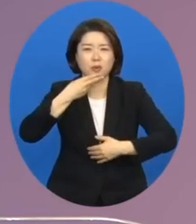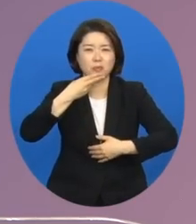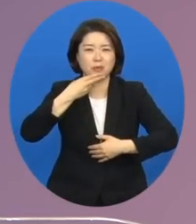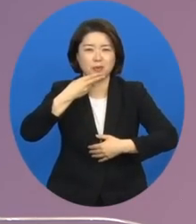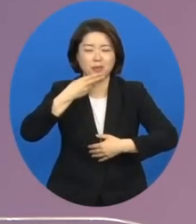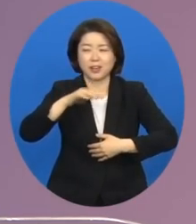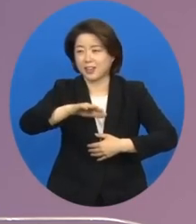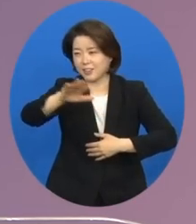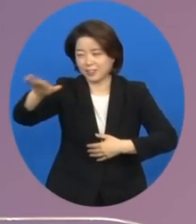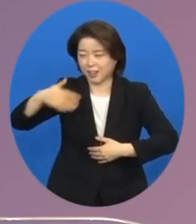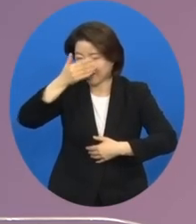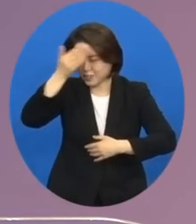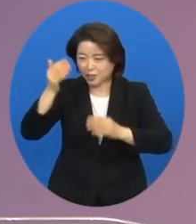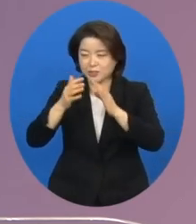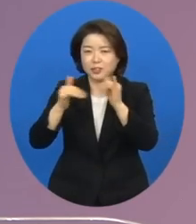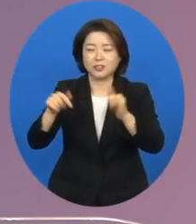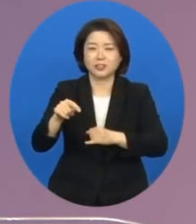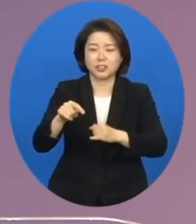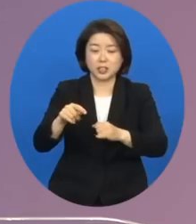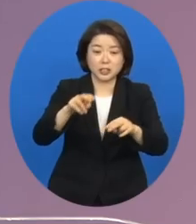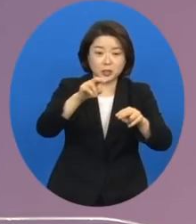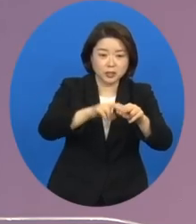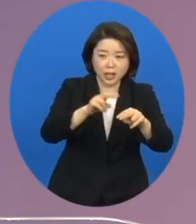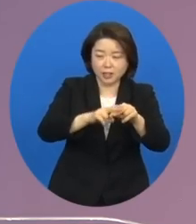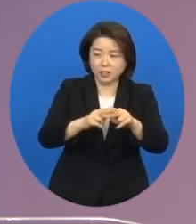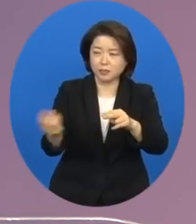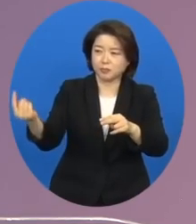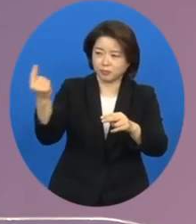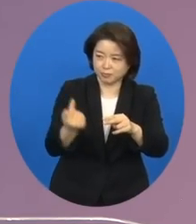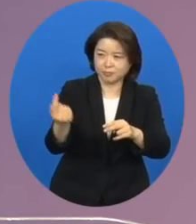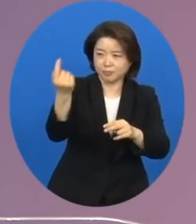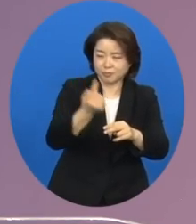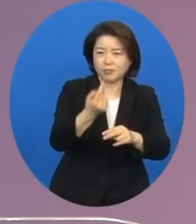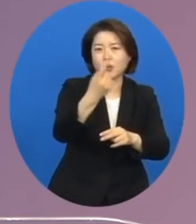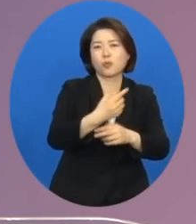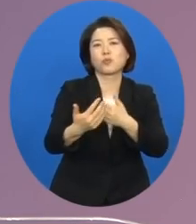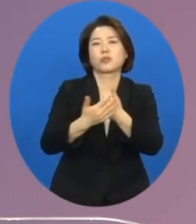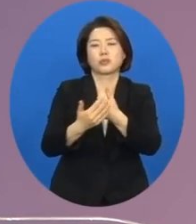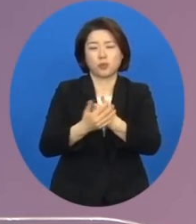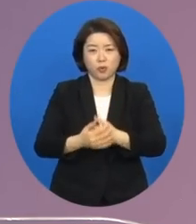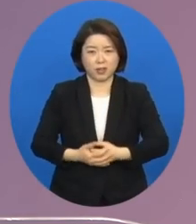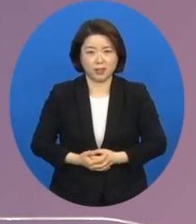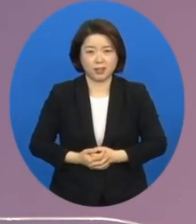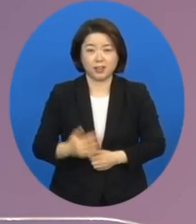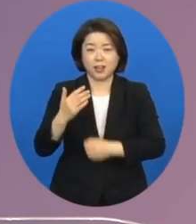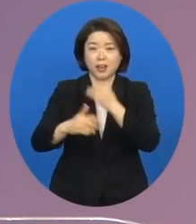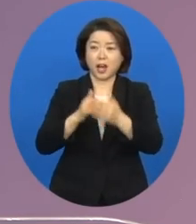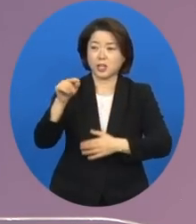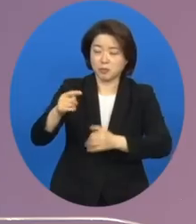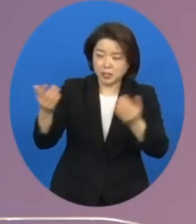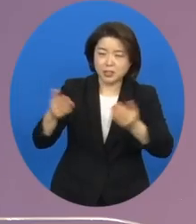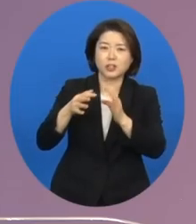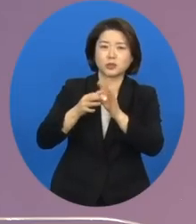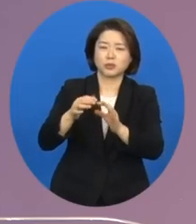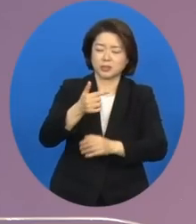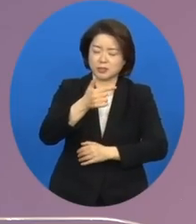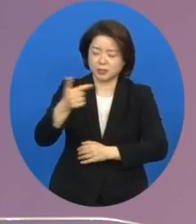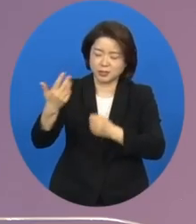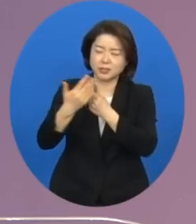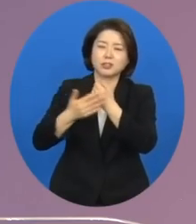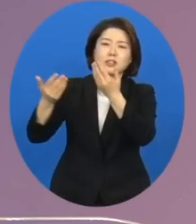청년들이 서로의 빈자리를 메워 나가기 시작했는데 하나님은 이것을 통해서 큰 은혜를 주셨어요